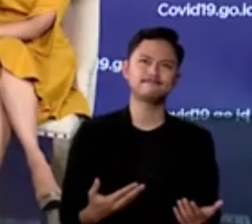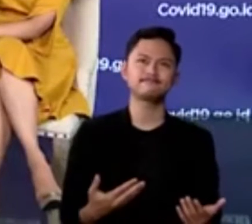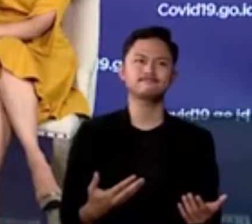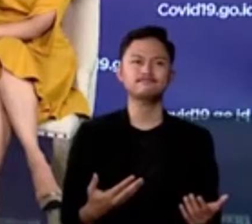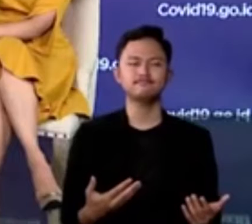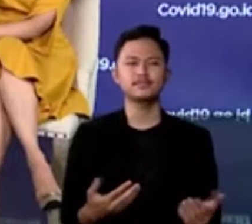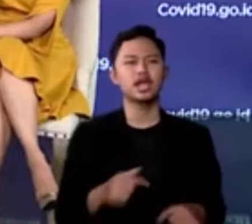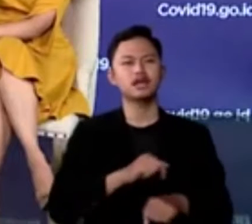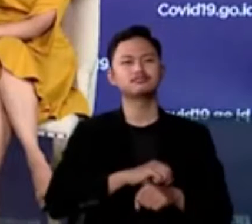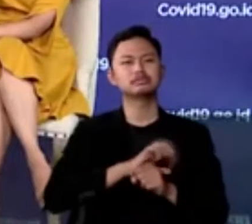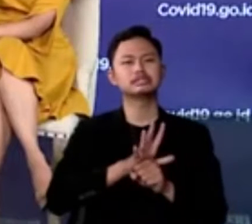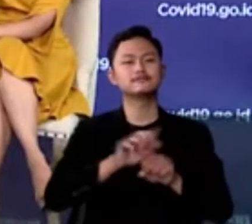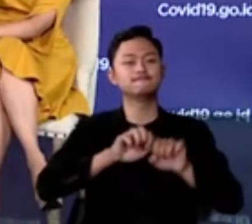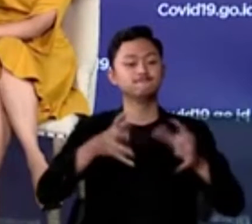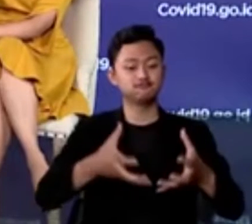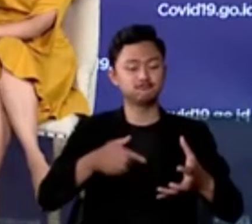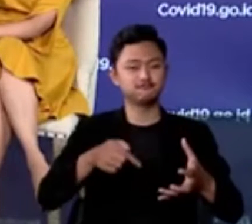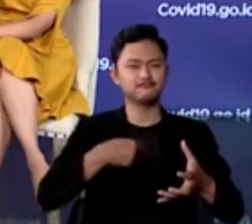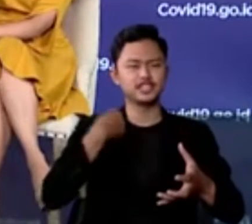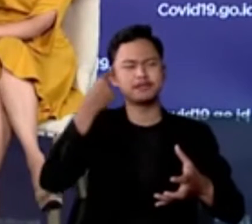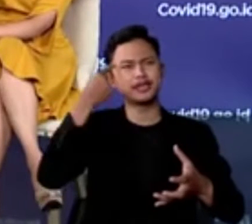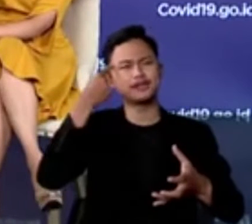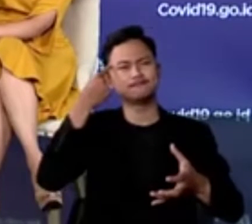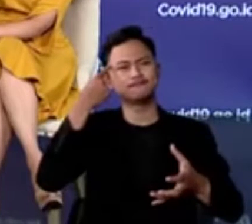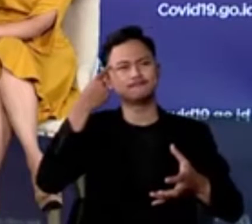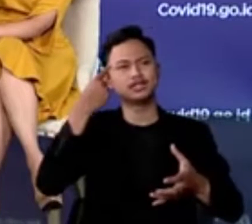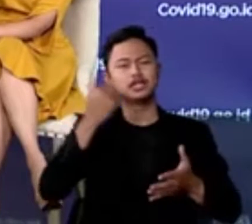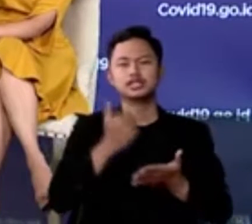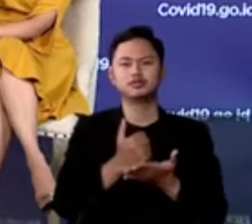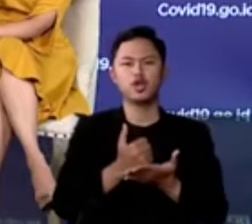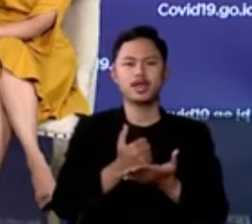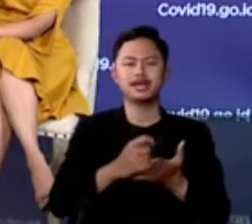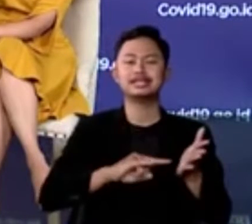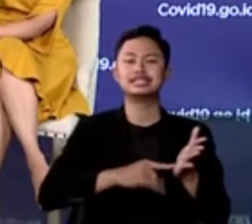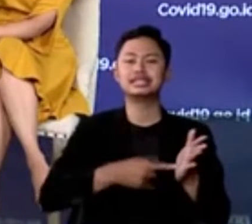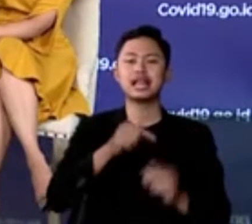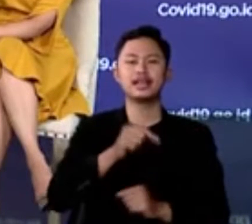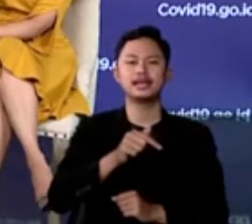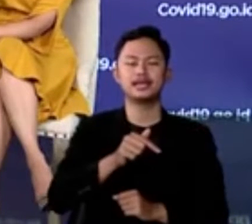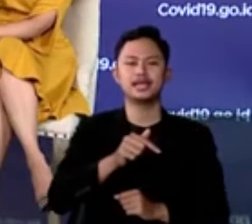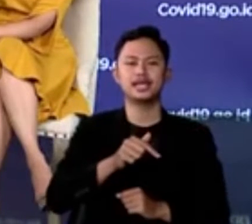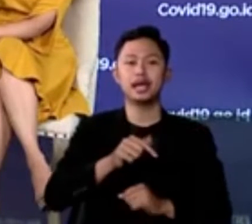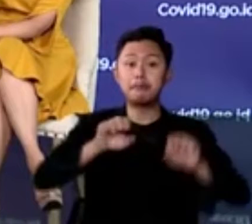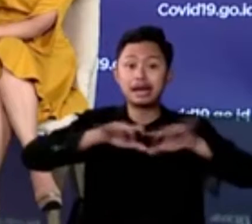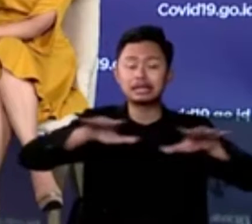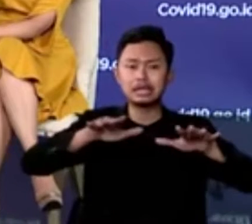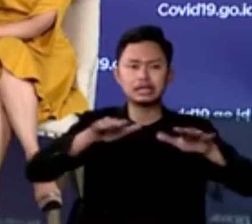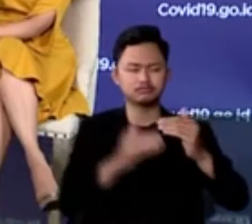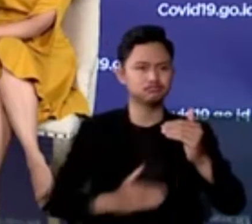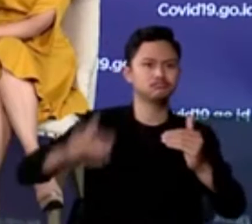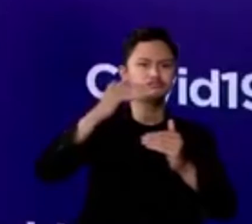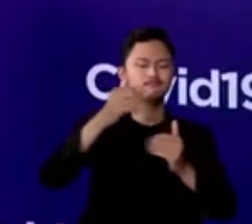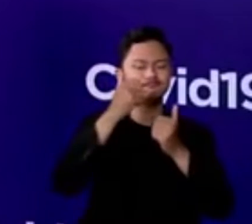masa pandemi ini gitu Gan kita juga berpikir bahwasannya eh digital itu adalah marketing yang paling bagus